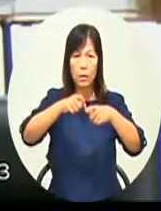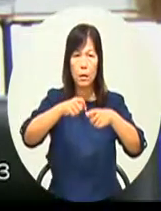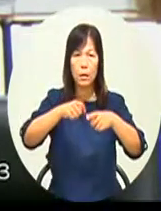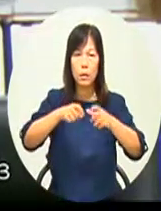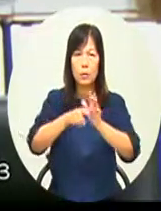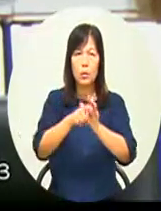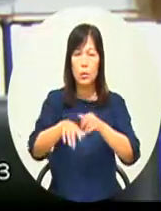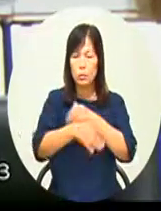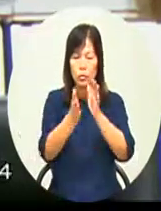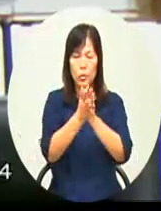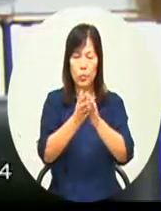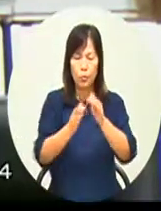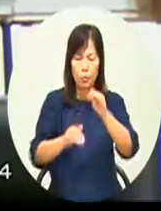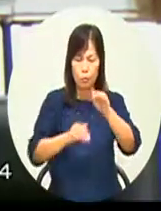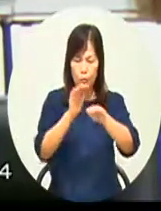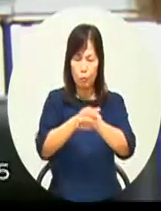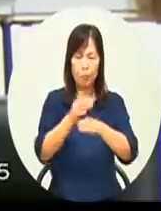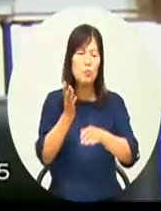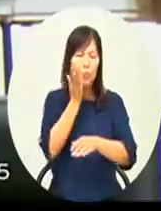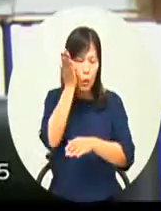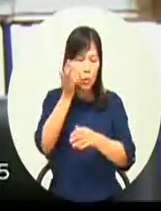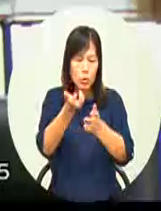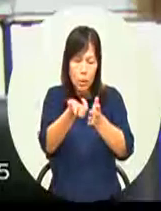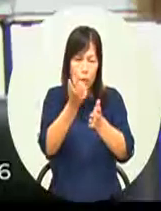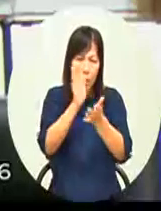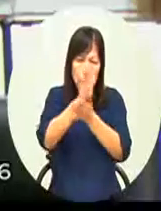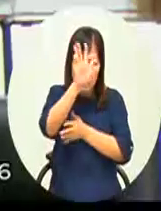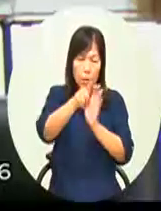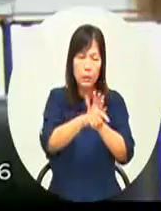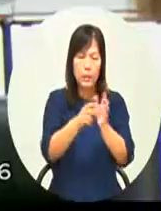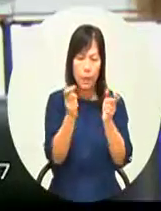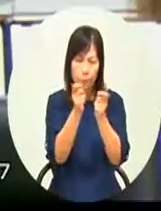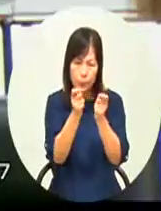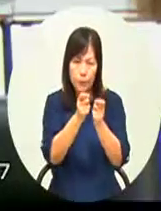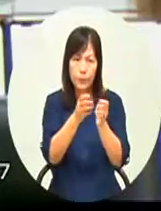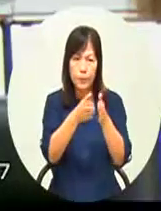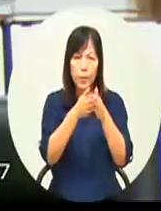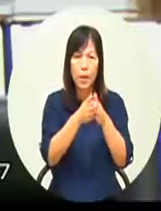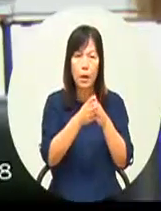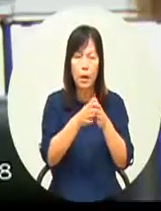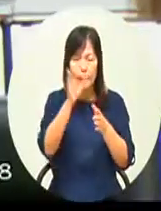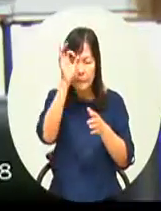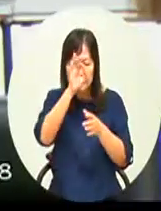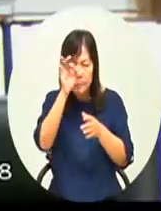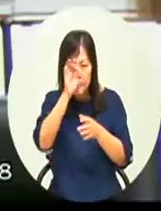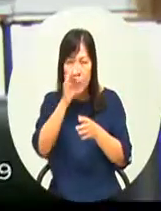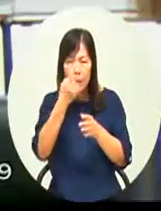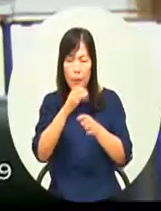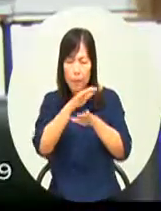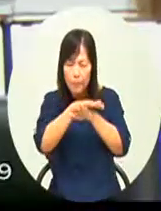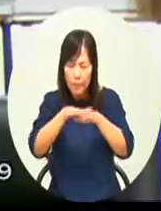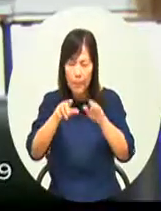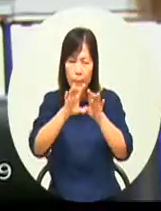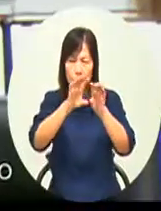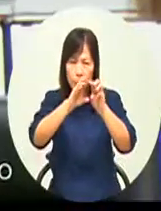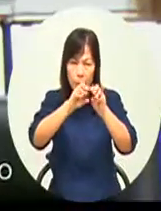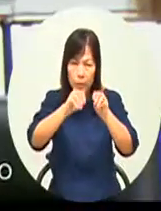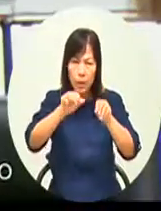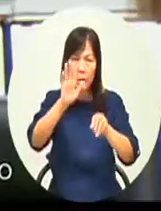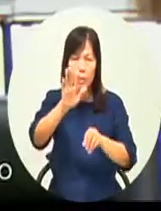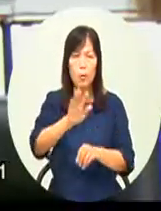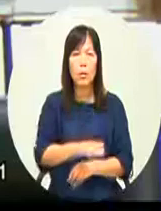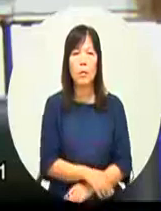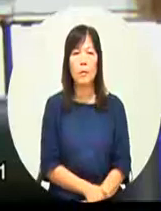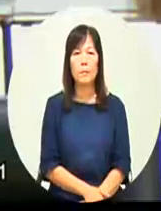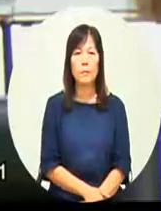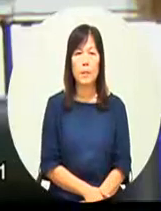完全通车之后，能够在附近找一些比较安全的地，安